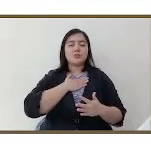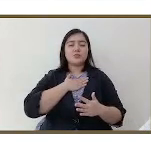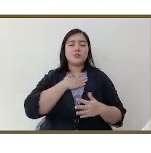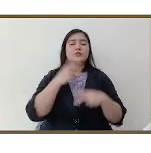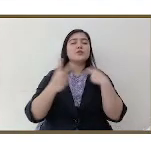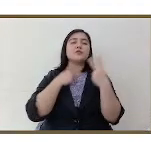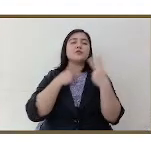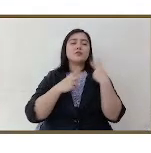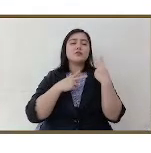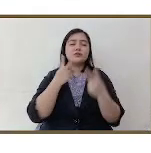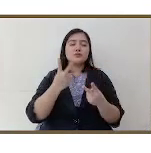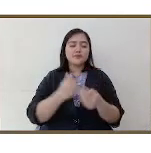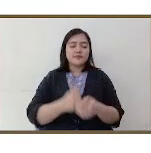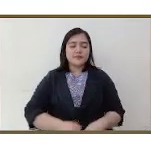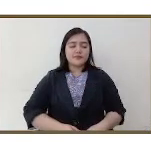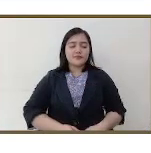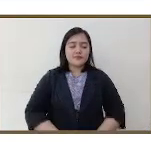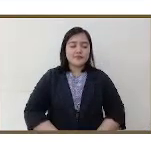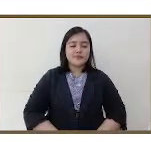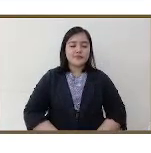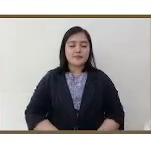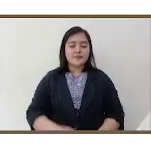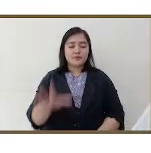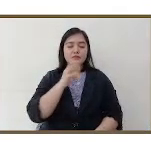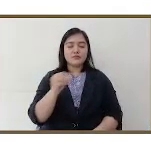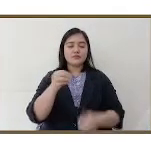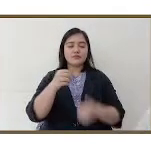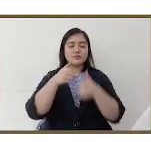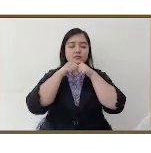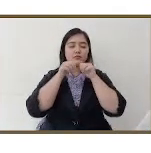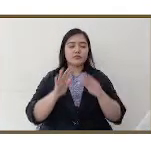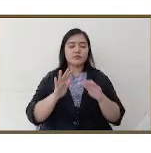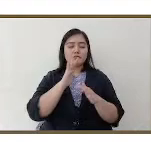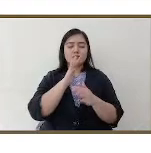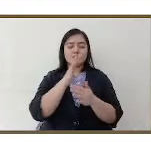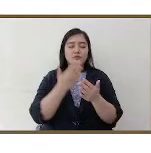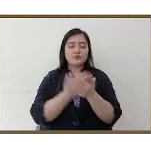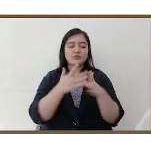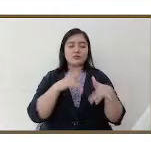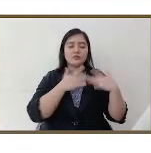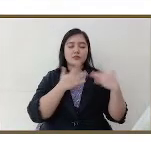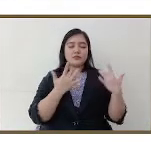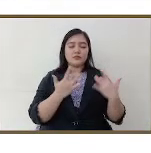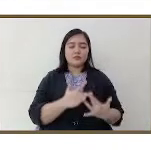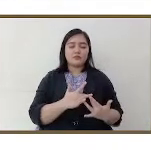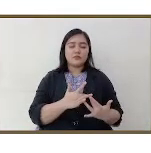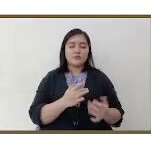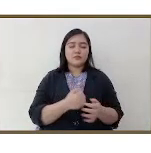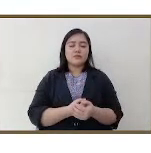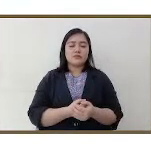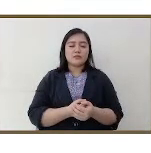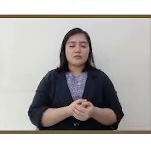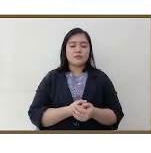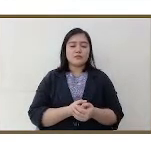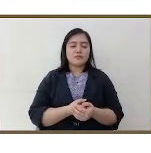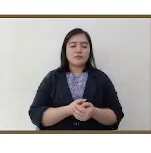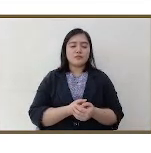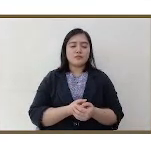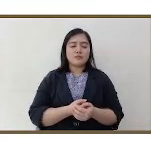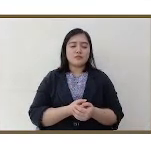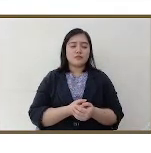cord, O God, at pagpalain nyo ang bawat puso, buksan nyo. Nakikiusap po ako sa